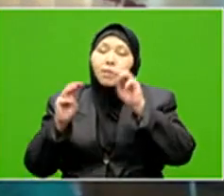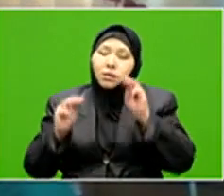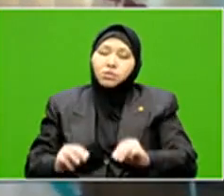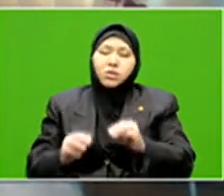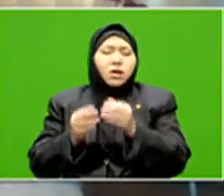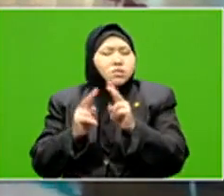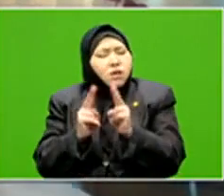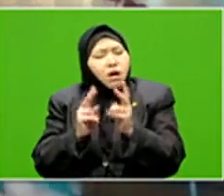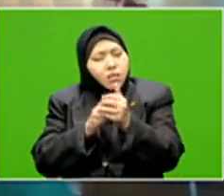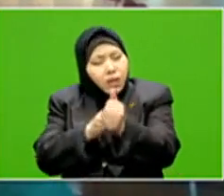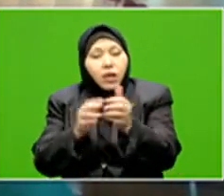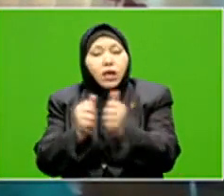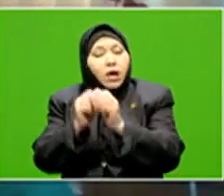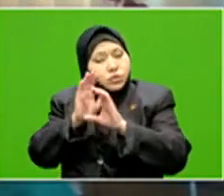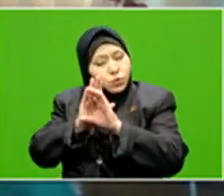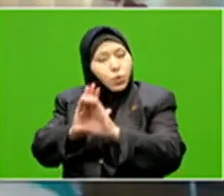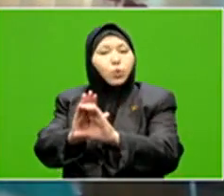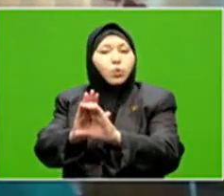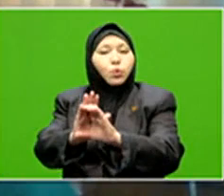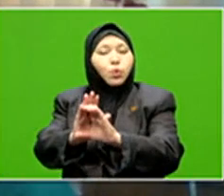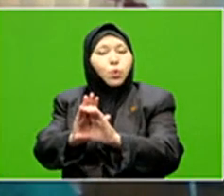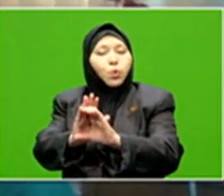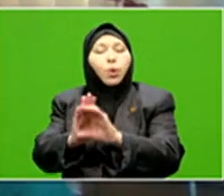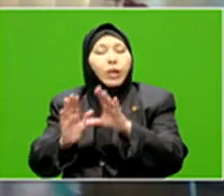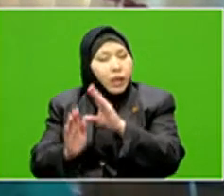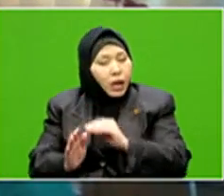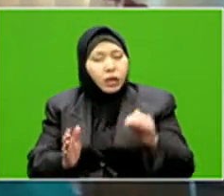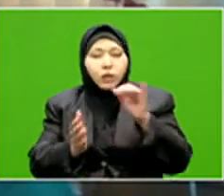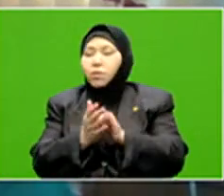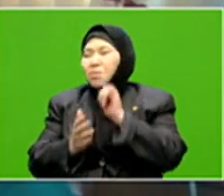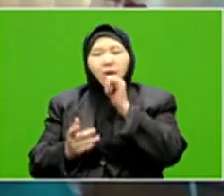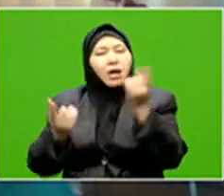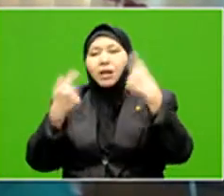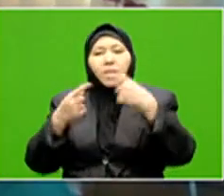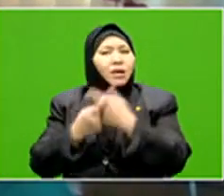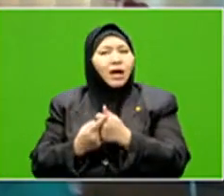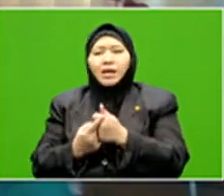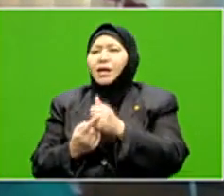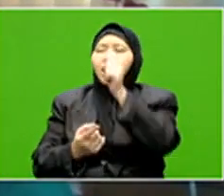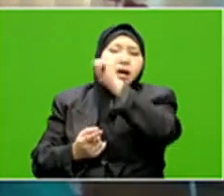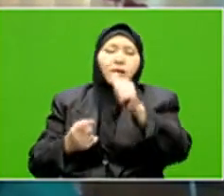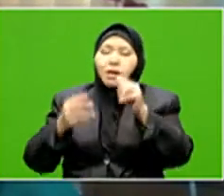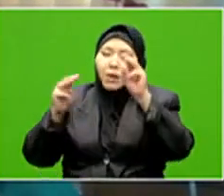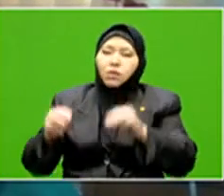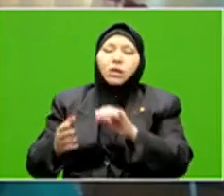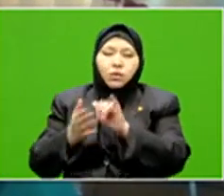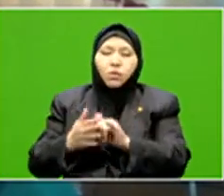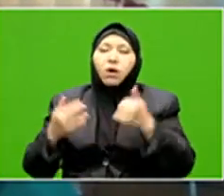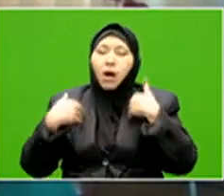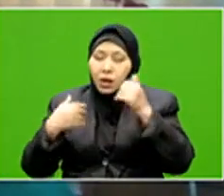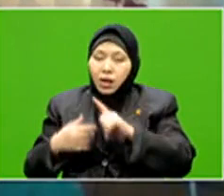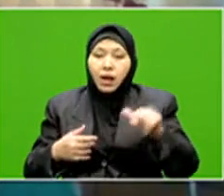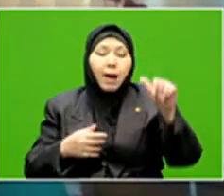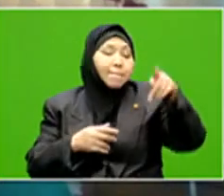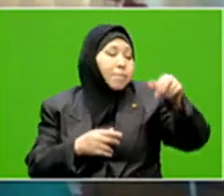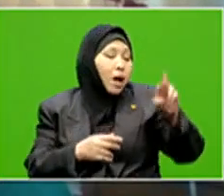terpimpin dengan contoh teladan. Dan contoh teladan itu bukan datang daripada sembarangan manusia, mereka ialah para anbiya yang